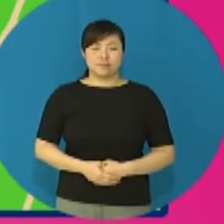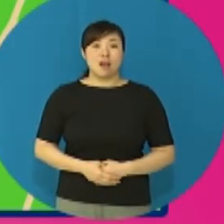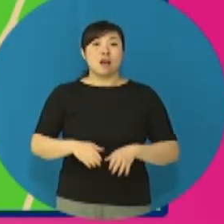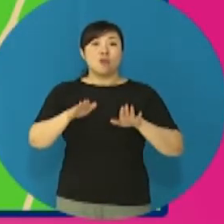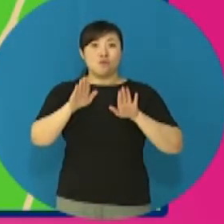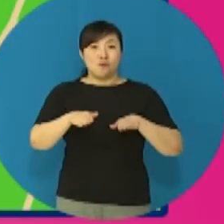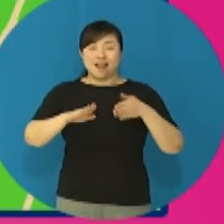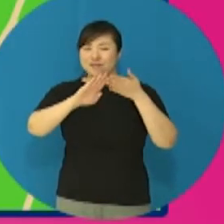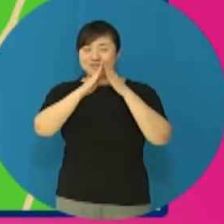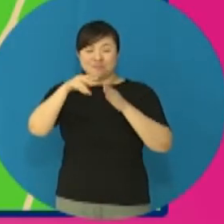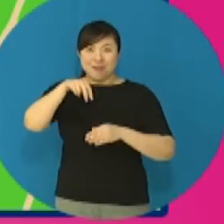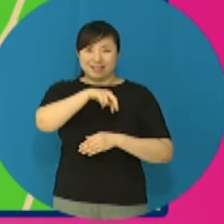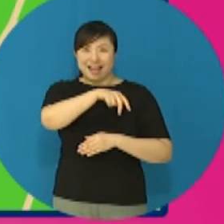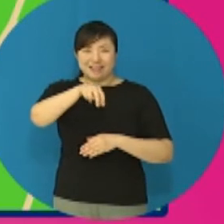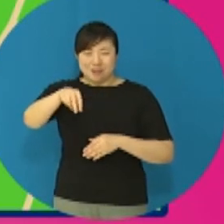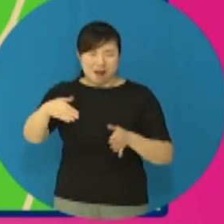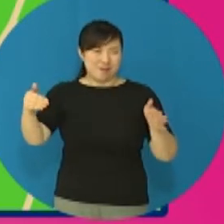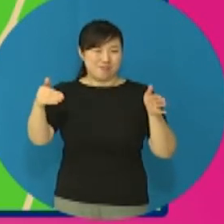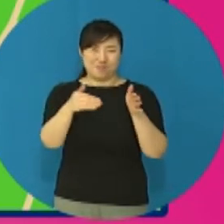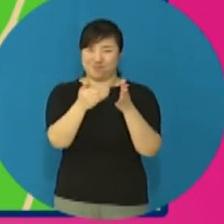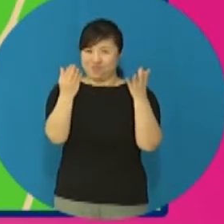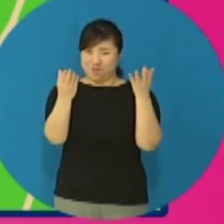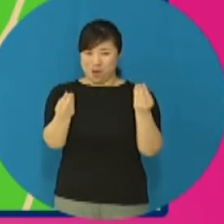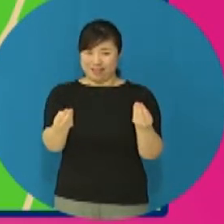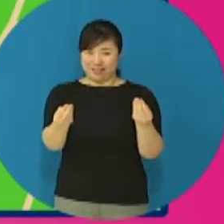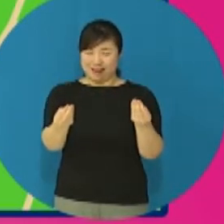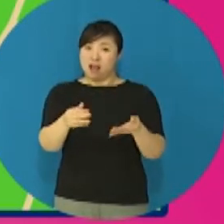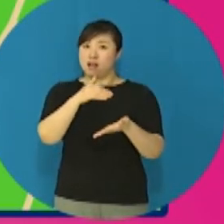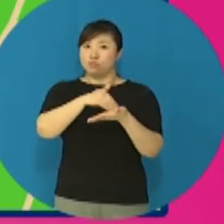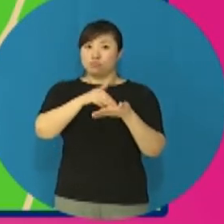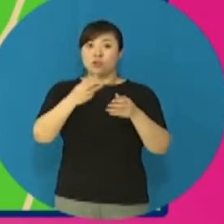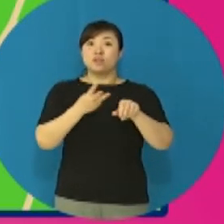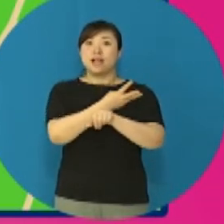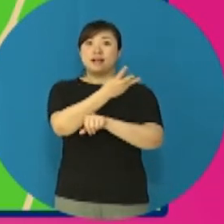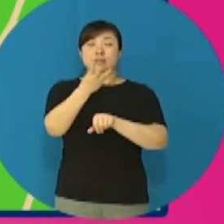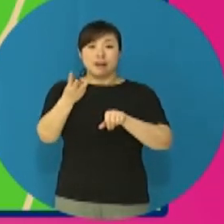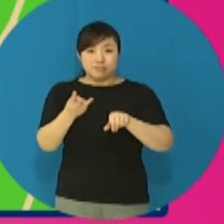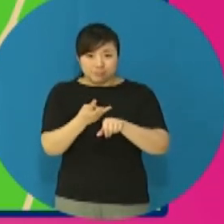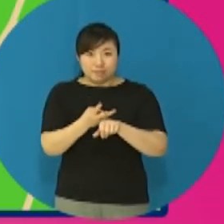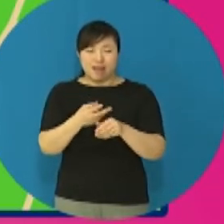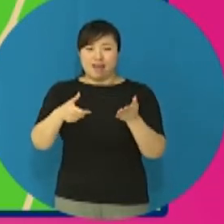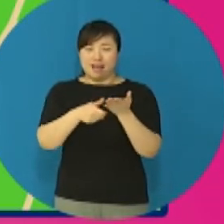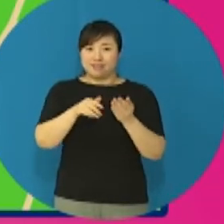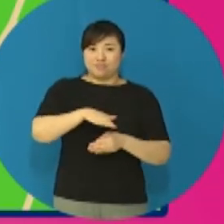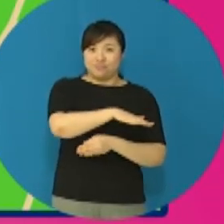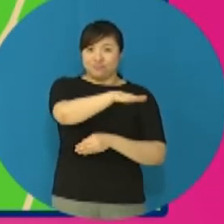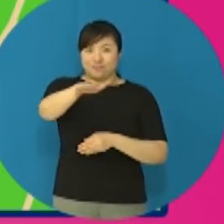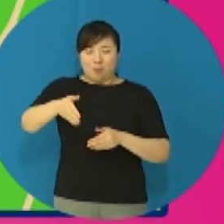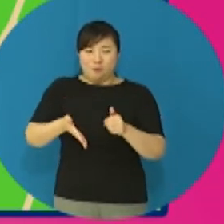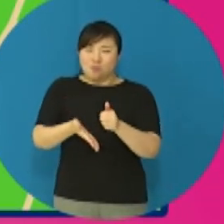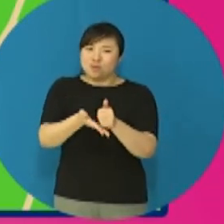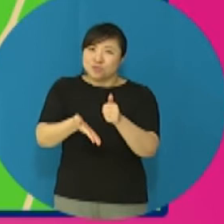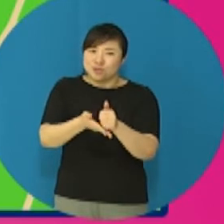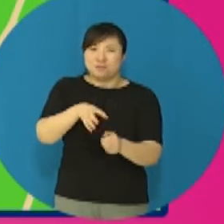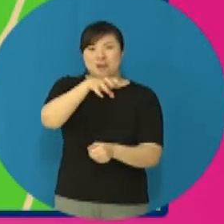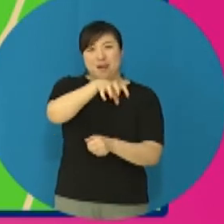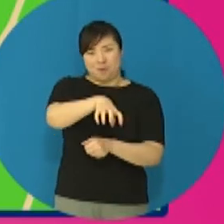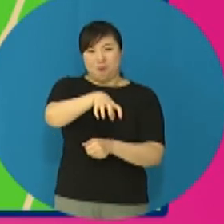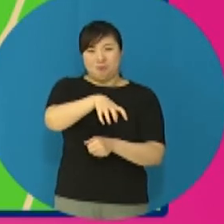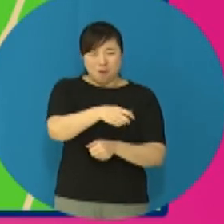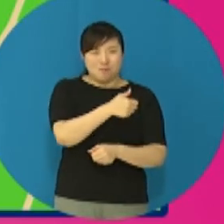今回の街歩きはここまで。およそ3時間かけて停留場周辺のおすすめスポットを巡りました